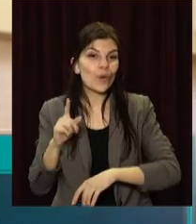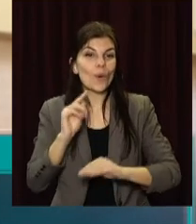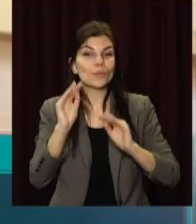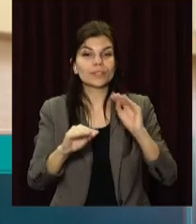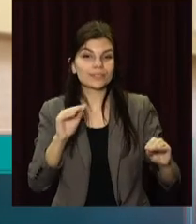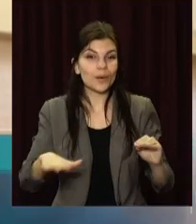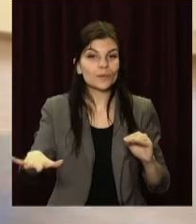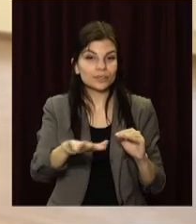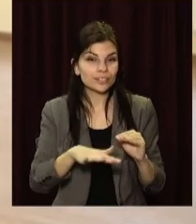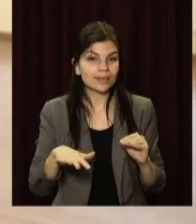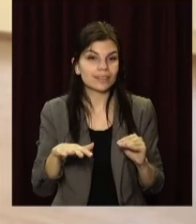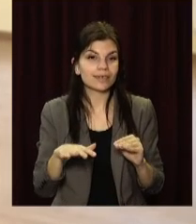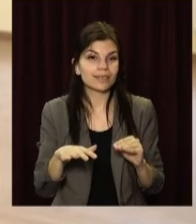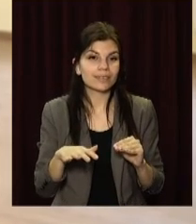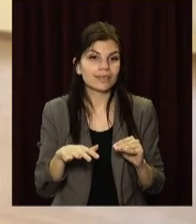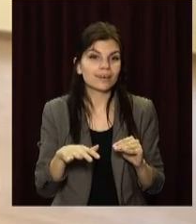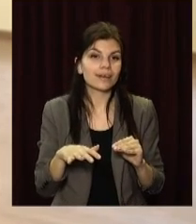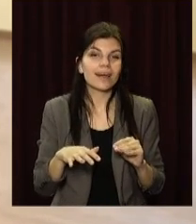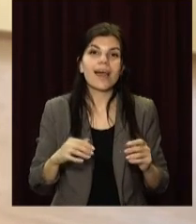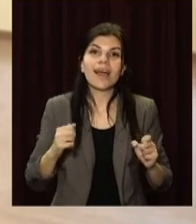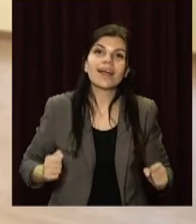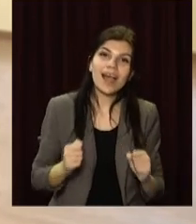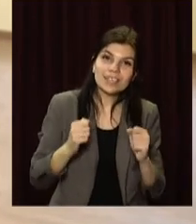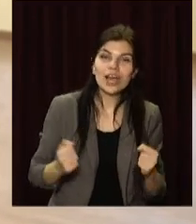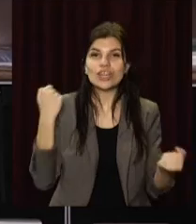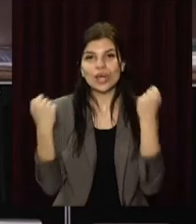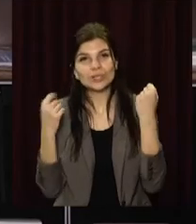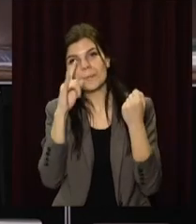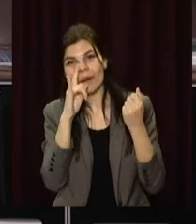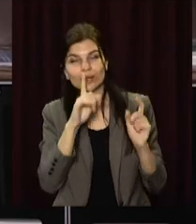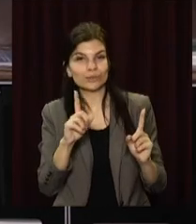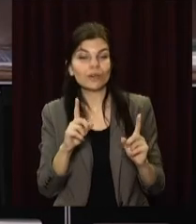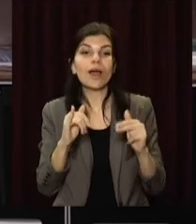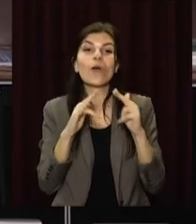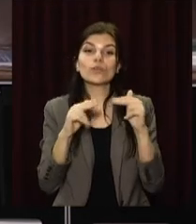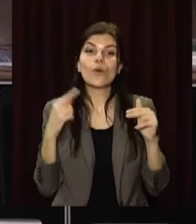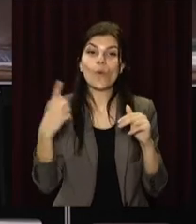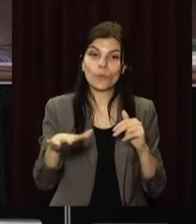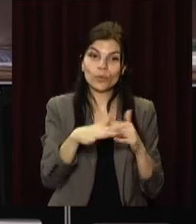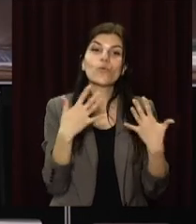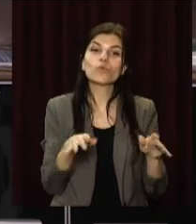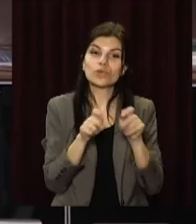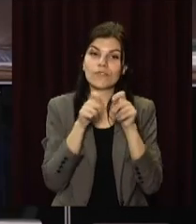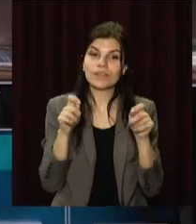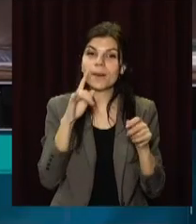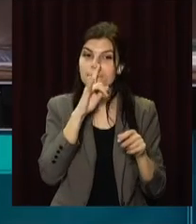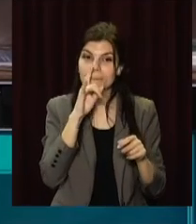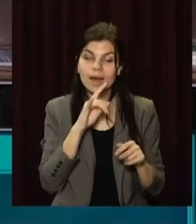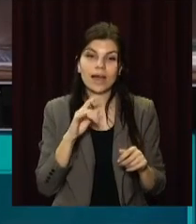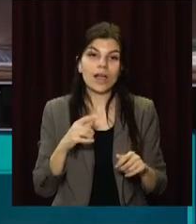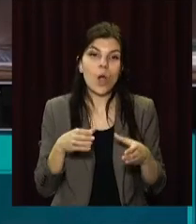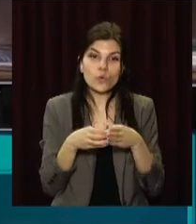поставити площадки, там каруселі, тренажери. У Дніпропетровській області вже відкритий малий груповий